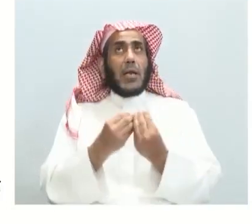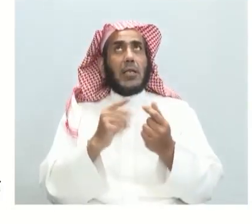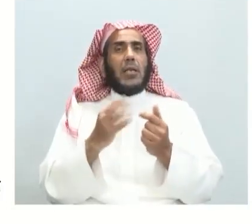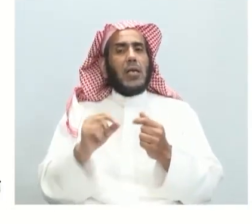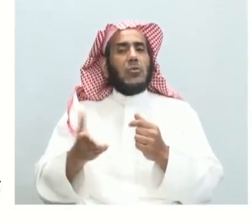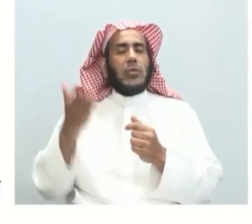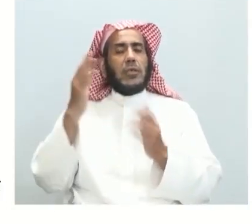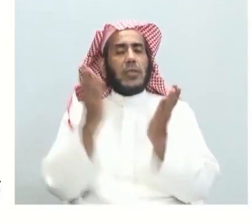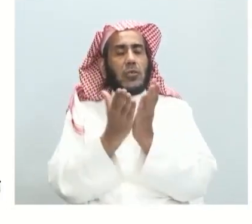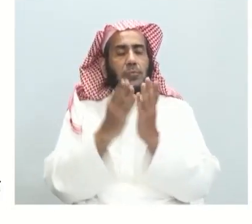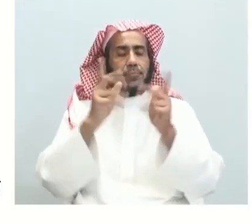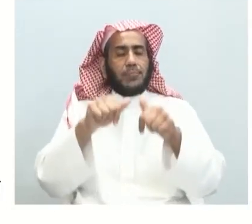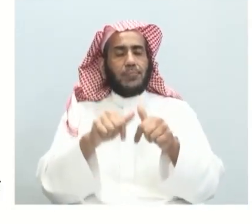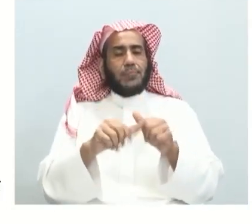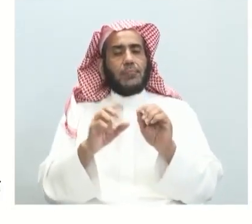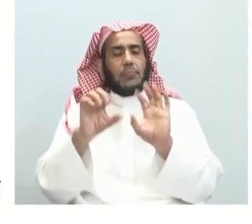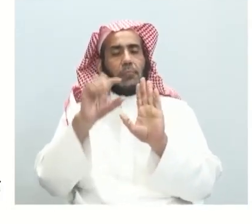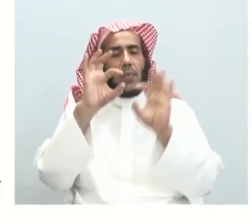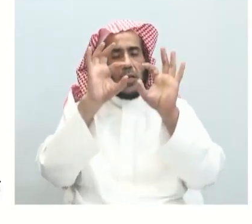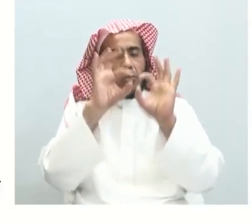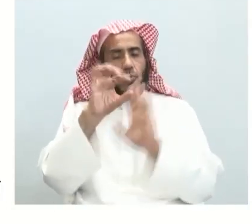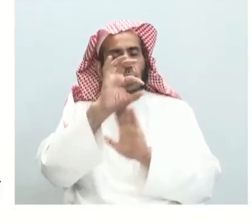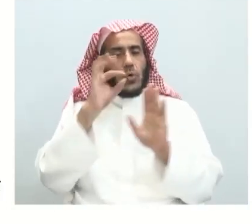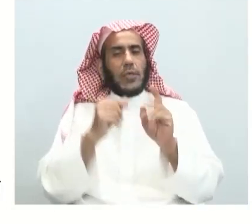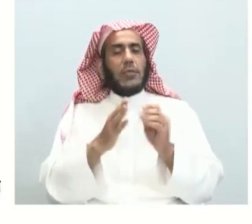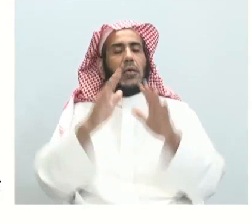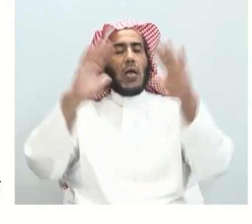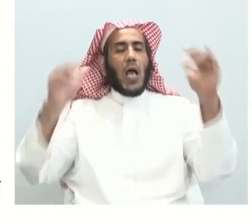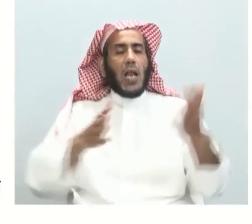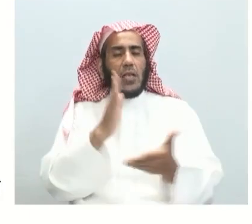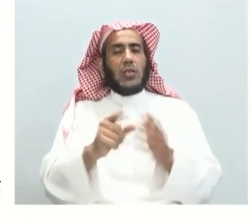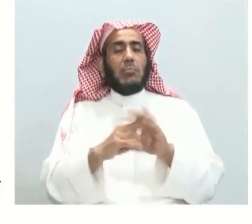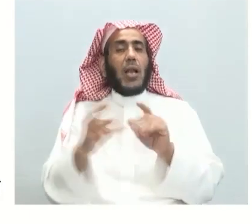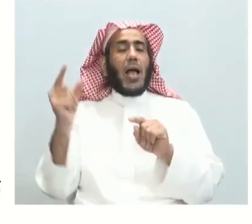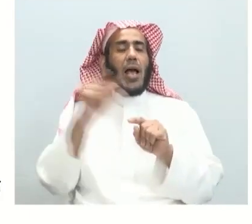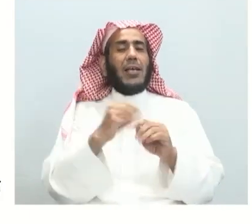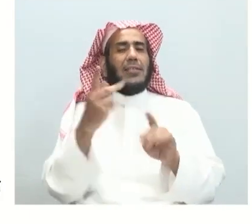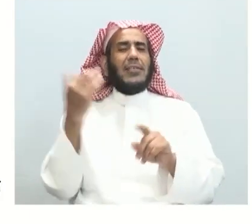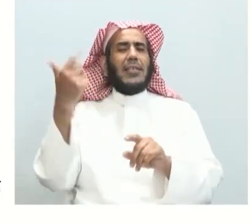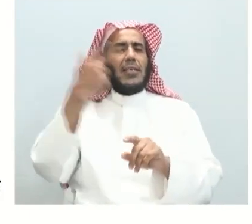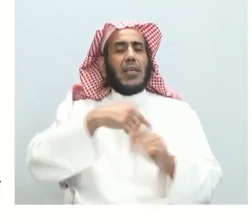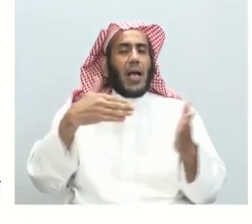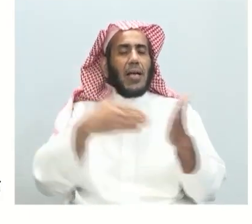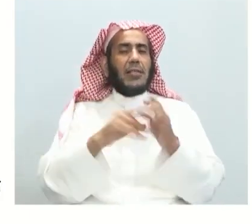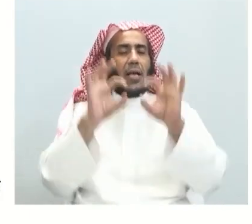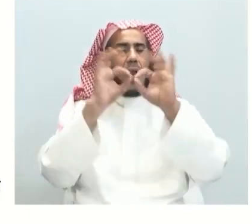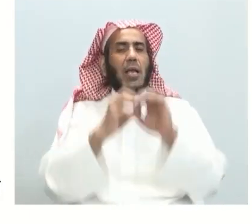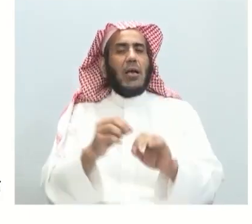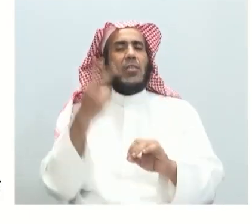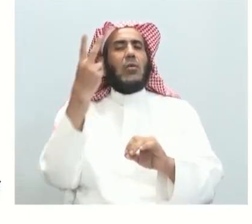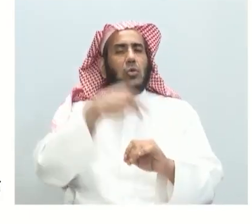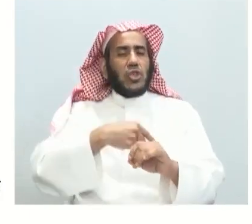وعلا درسنا في هذه السوره سوره الحجر من الايه السادس عش حتى الايه